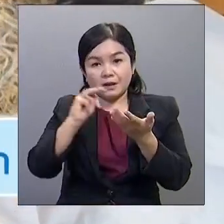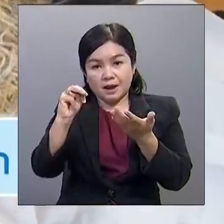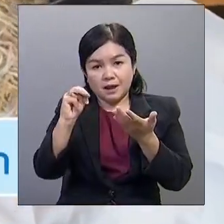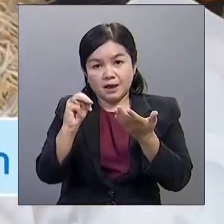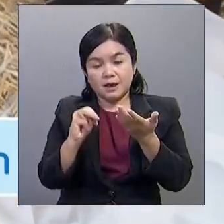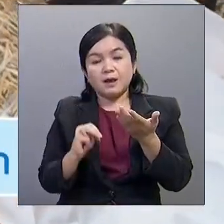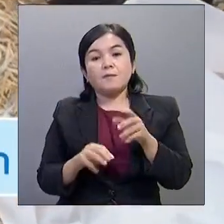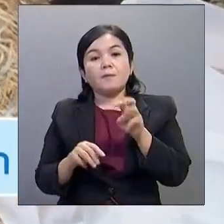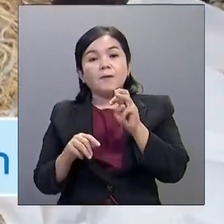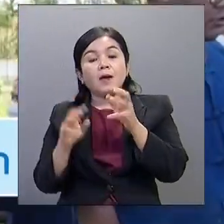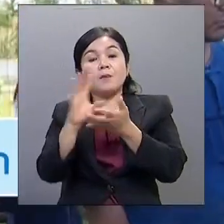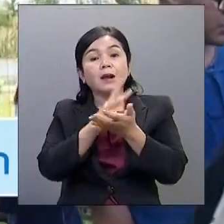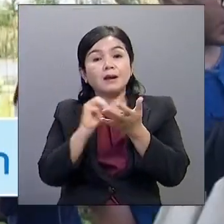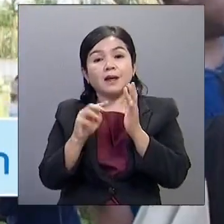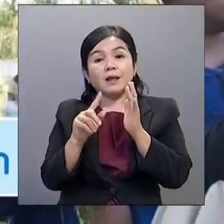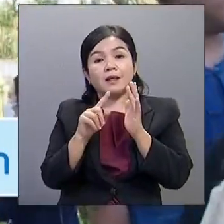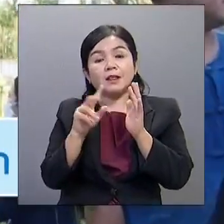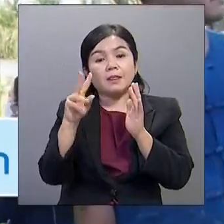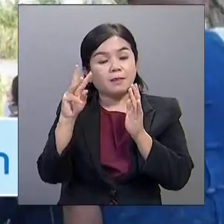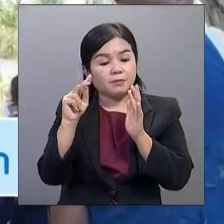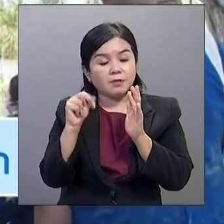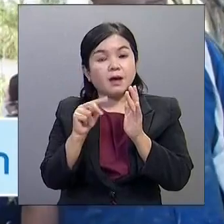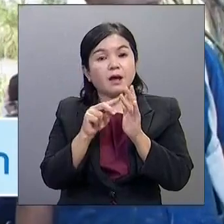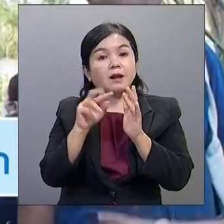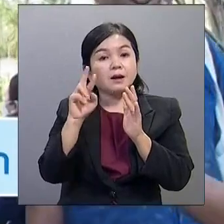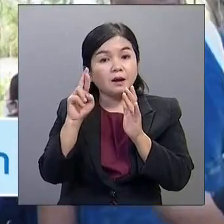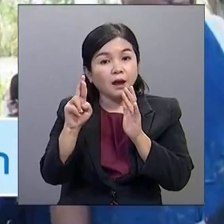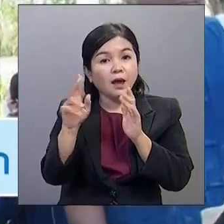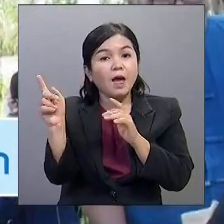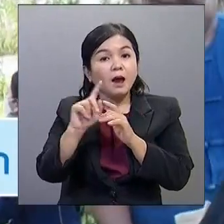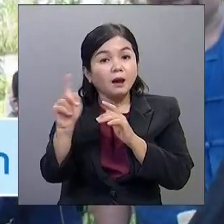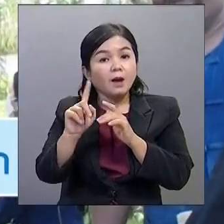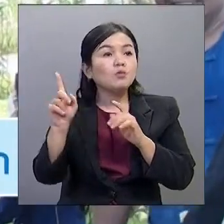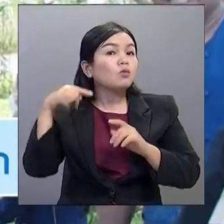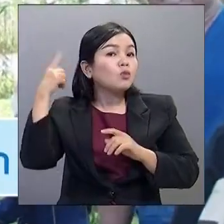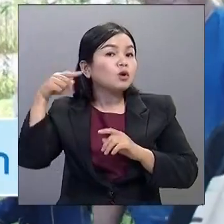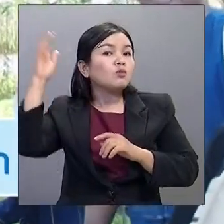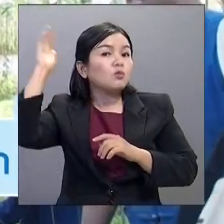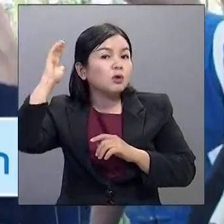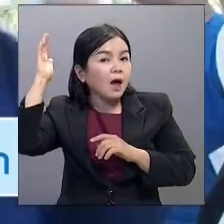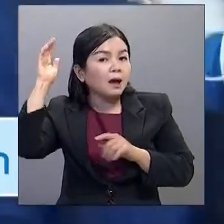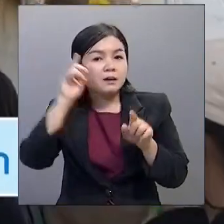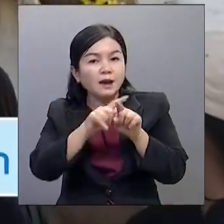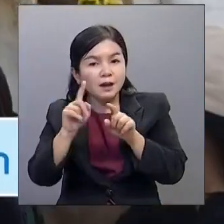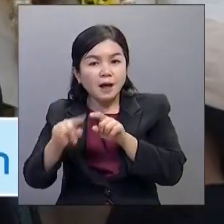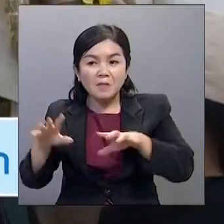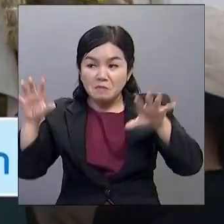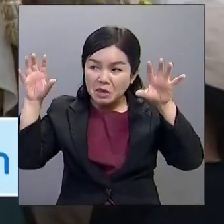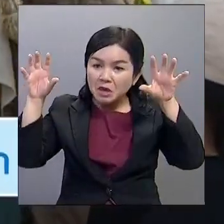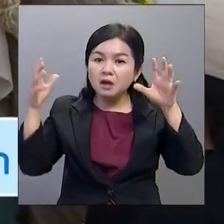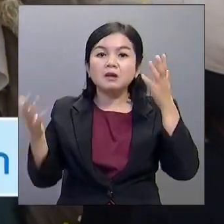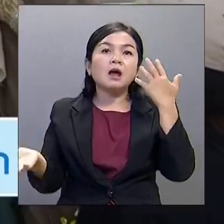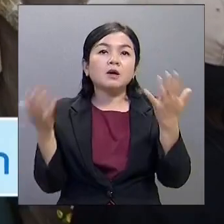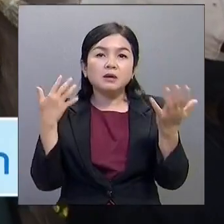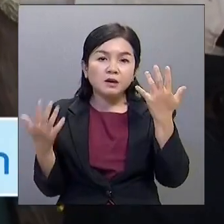รค่ะซึ่งหุ่นไล่กาในจินตนาการของน้องๆหนูๆเนี่ยก็อย่างเช่นนางฟ้าเจ้าชายเจ้าหญิงผีตาโขนหรือว่าจะ